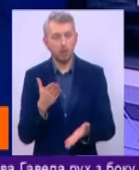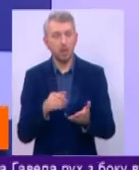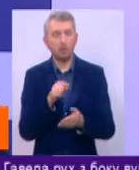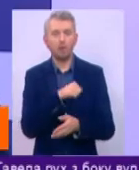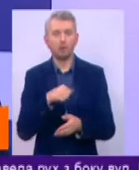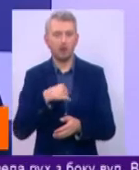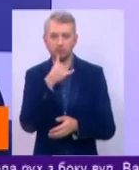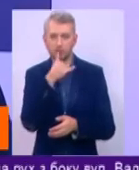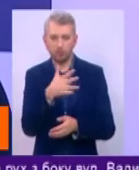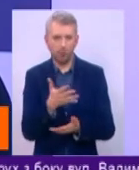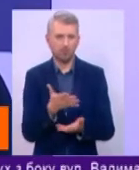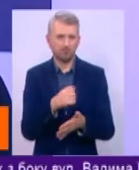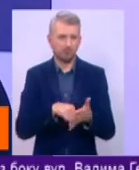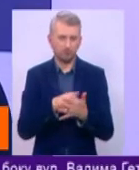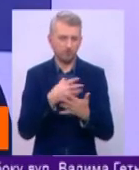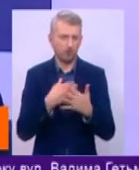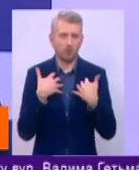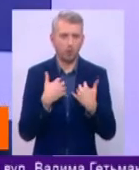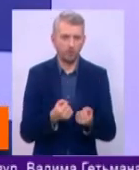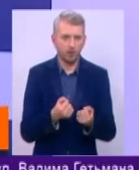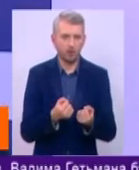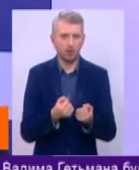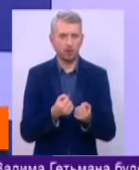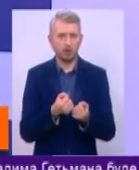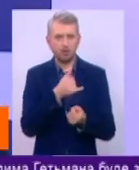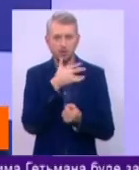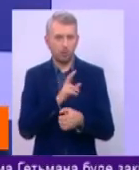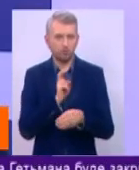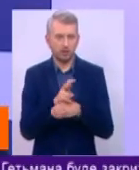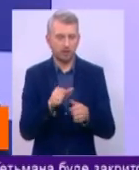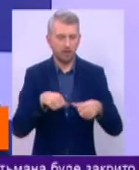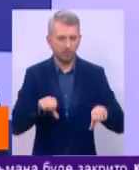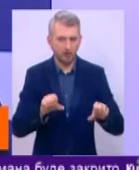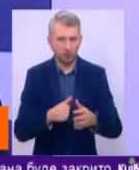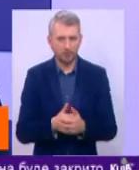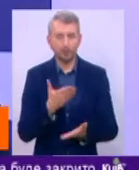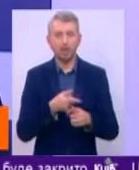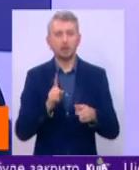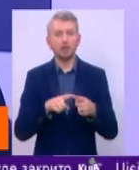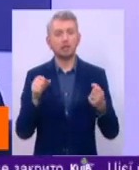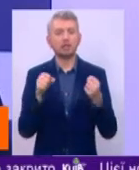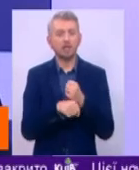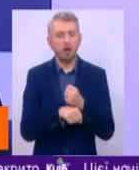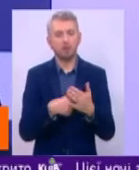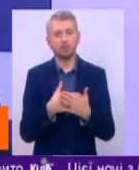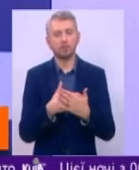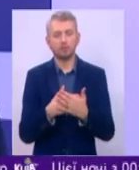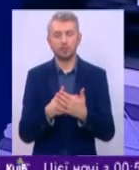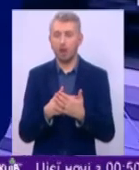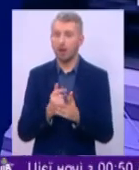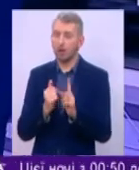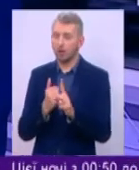не может в силу своего здоровья, так сказать, прийти на комиссию. Если это травма, ну, предположим... Цим, до